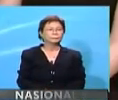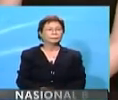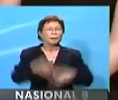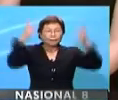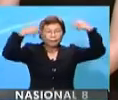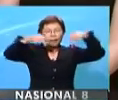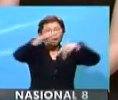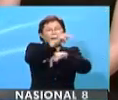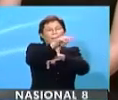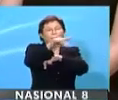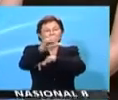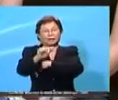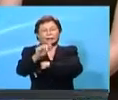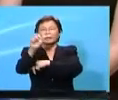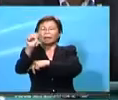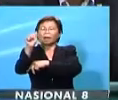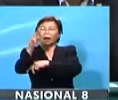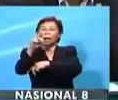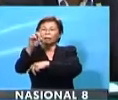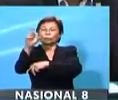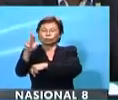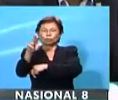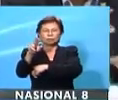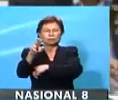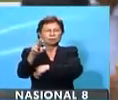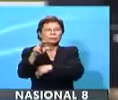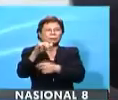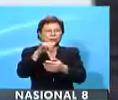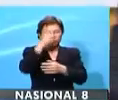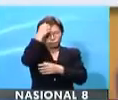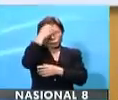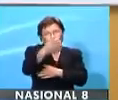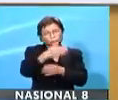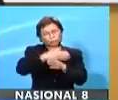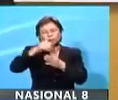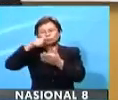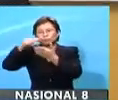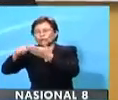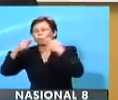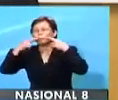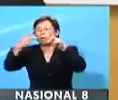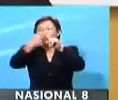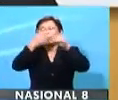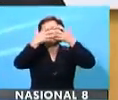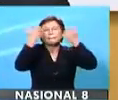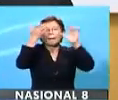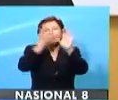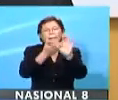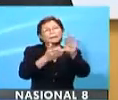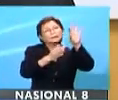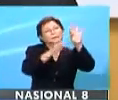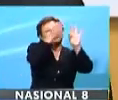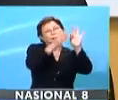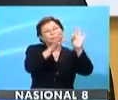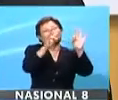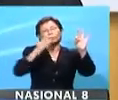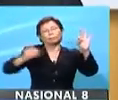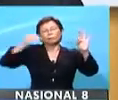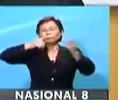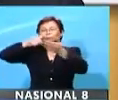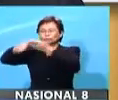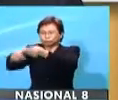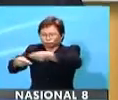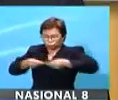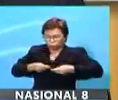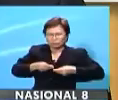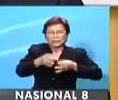Presiden MGA Tan Sri Anwar Mohamad Noor mengesahkan perkara tersebut selepas menerima surat rasmi dari Maybank 9 Julai lalu. Jelas Tan